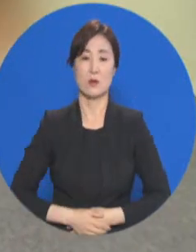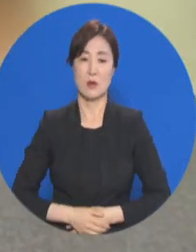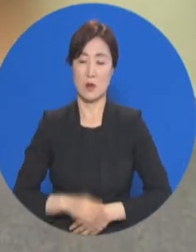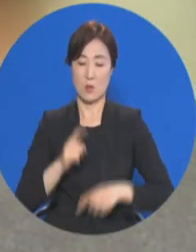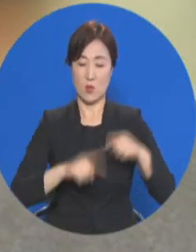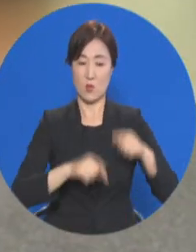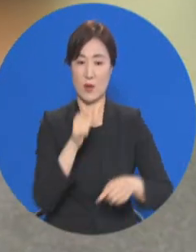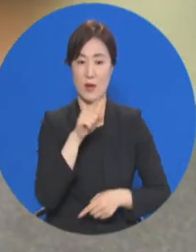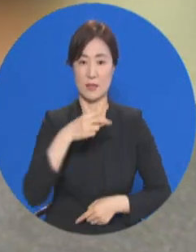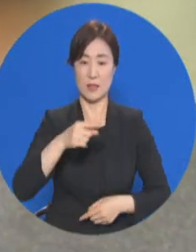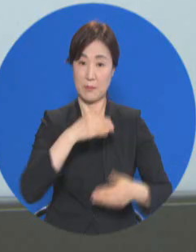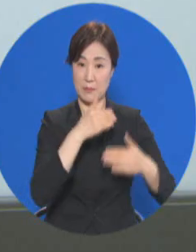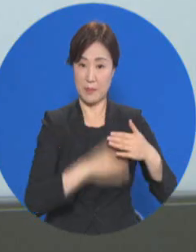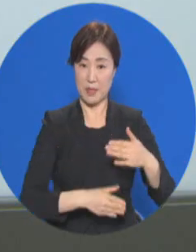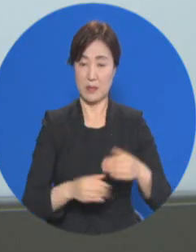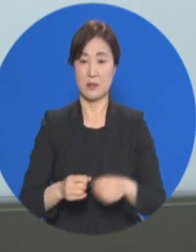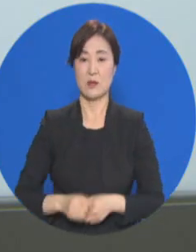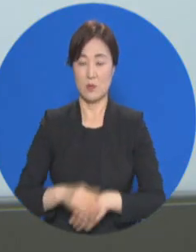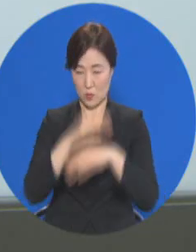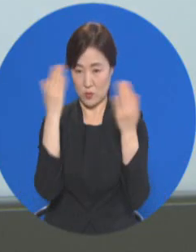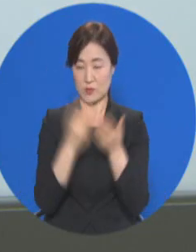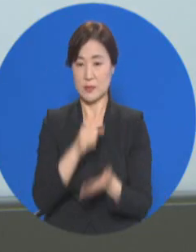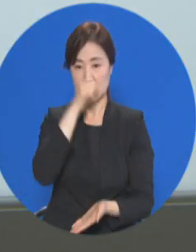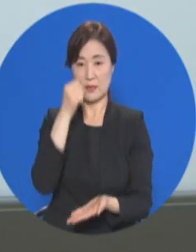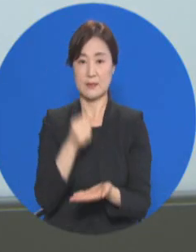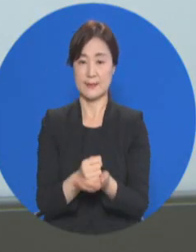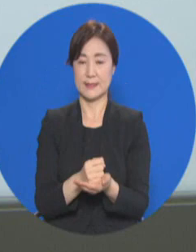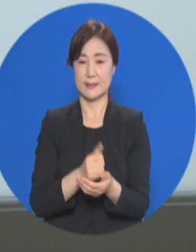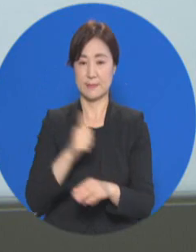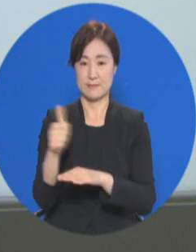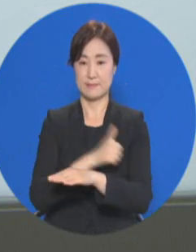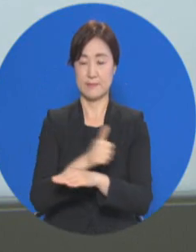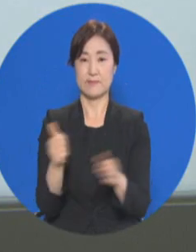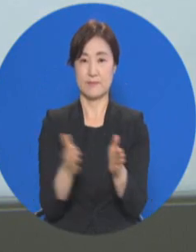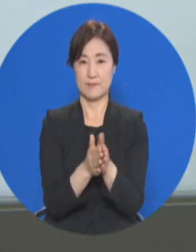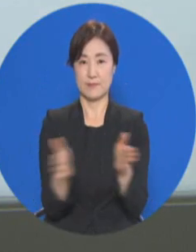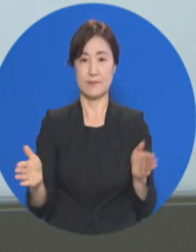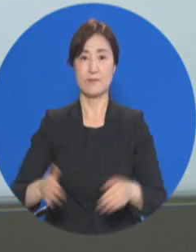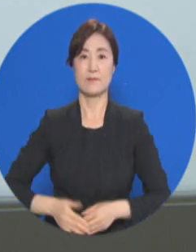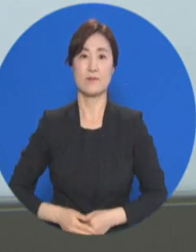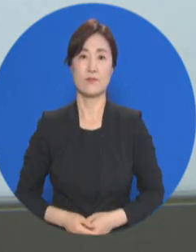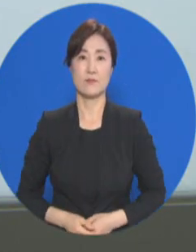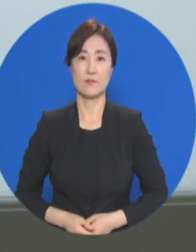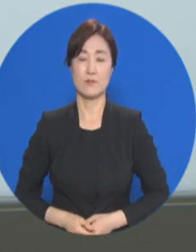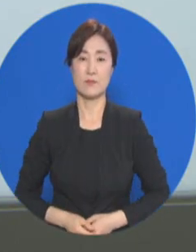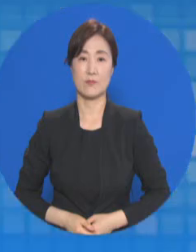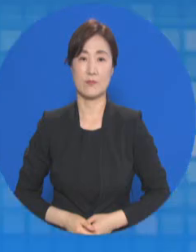중 1학년 학생들을 제외하고 모두 등교 수업을 진행했습니다. MBC 뉴스 김한수입니다.